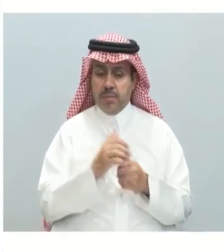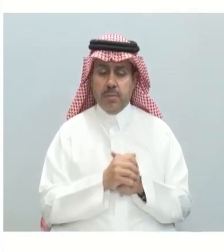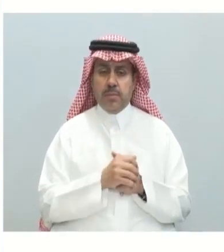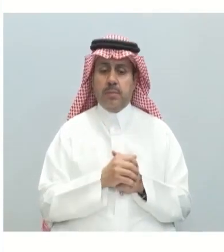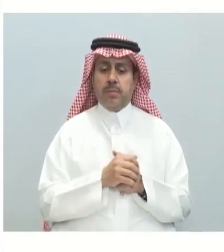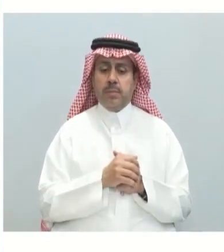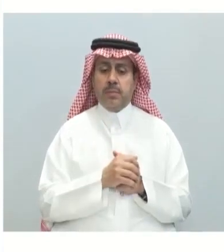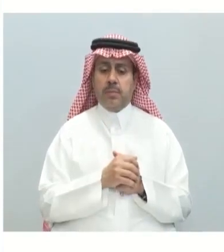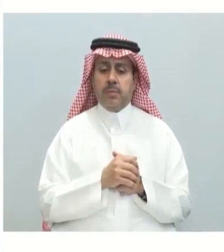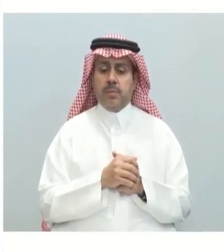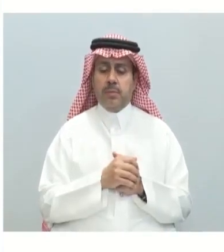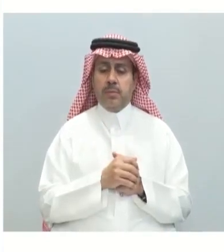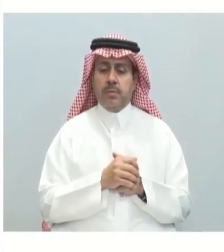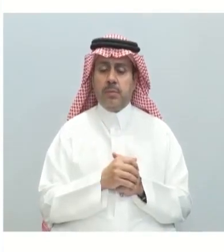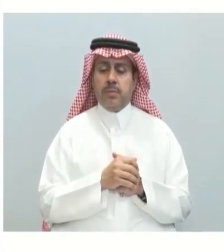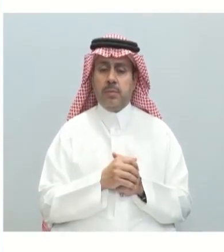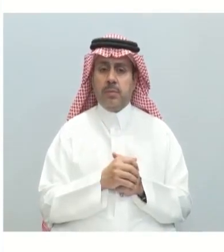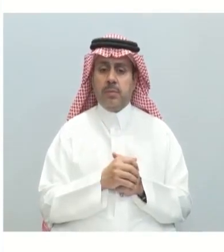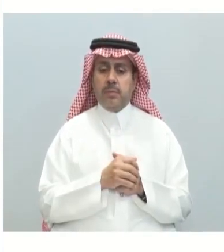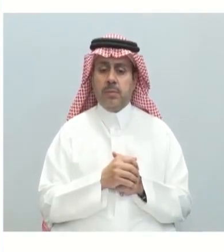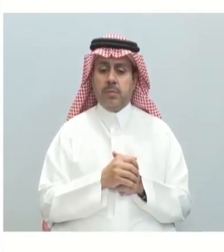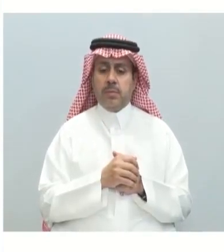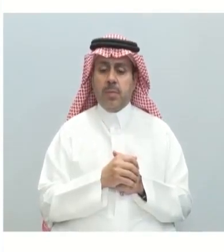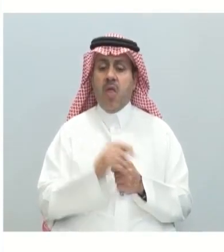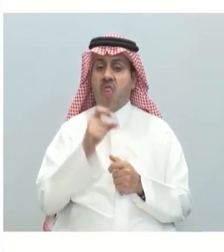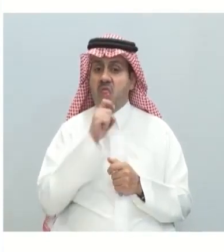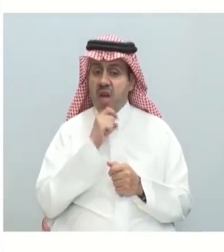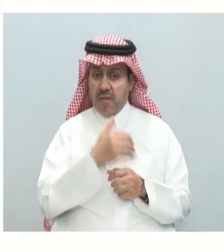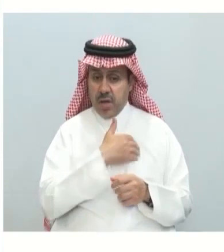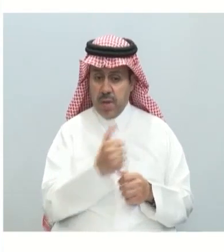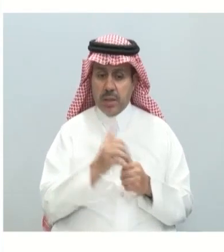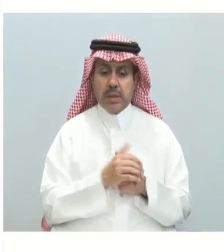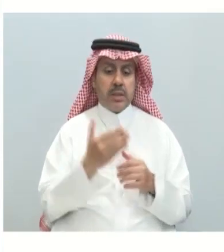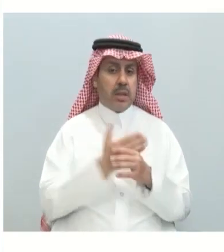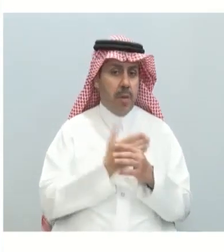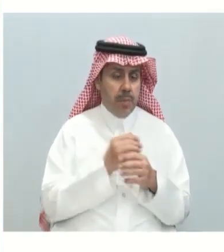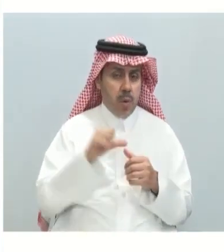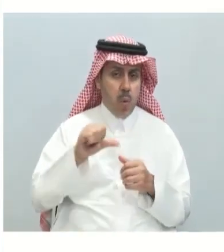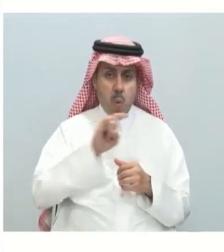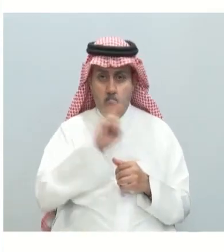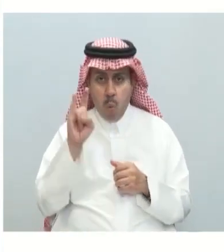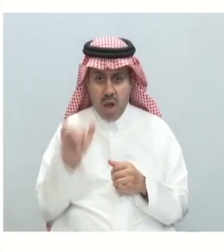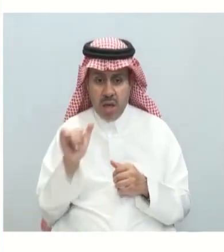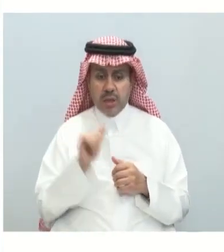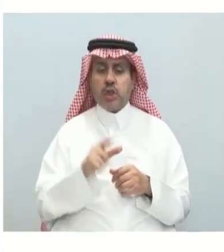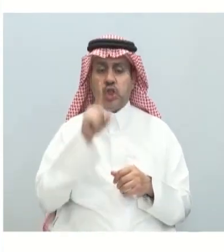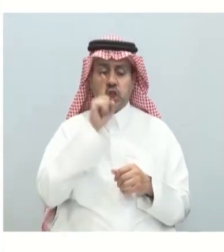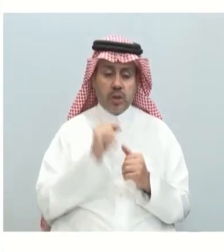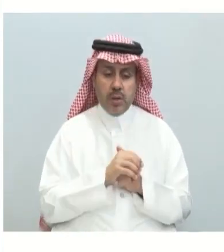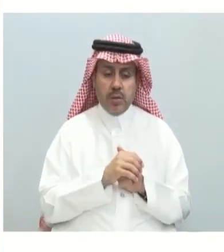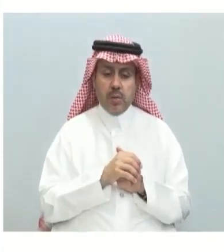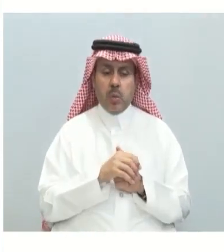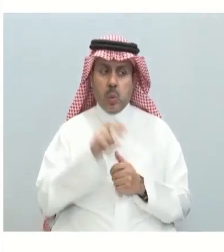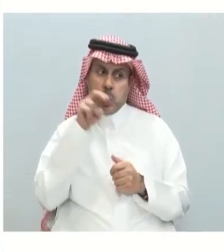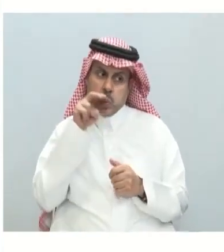المستنبطه من هاتين الايتين وهو ضعف الايمان سبب ولايه الشيطان بمعنى